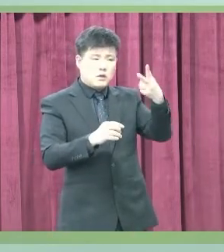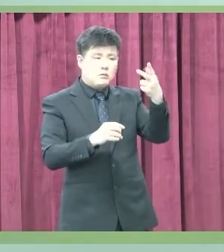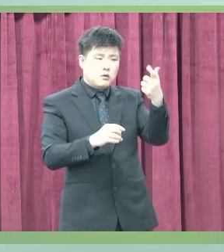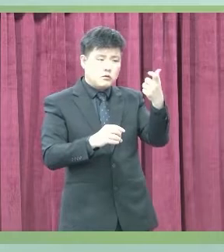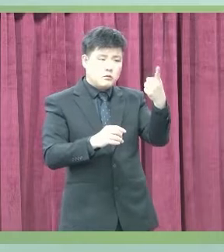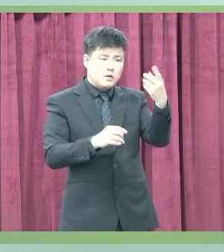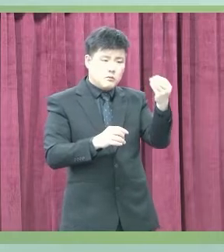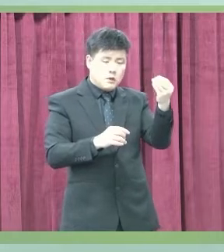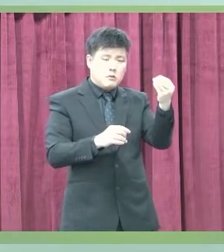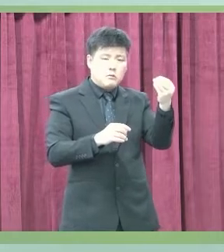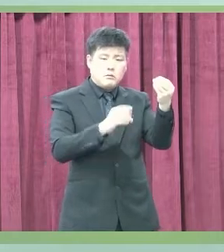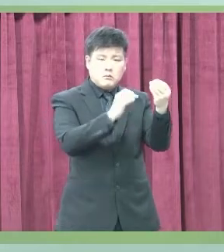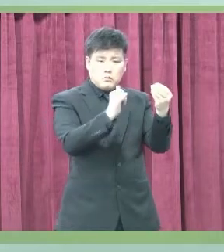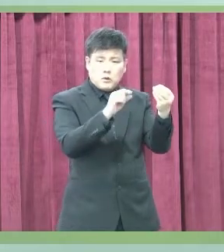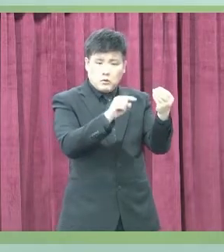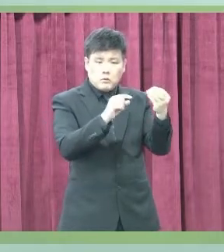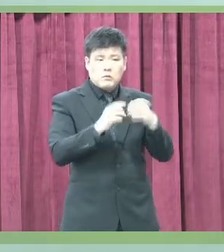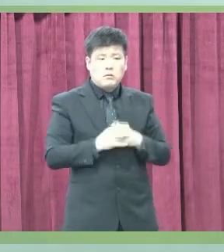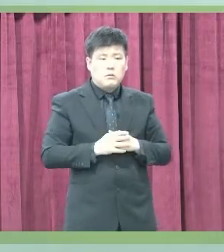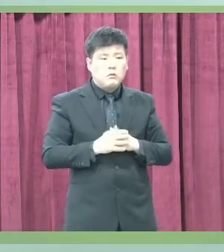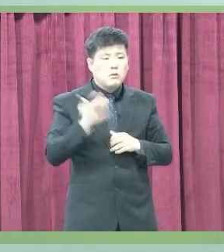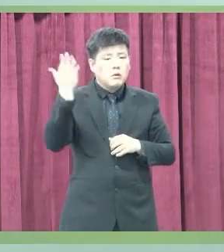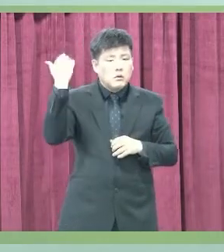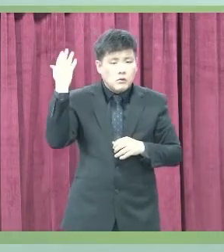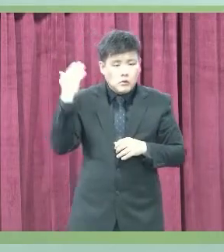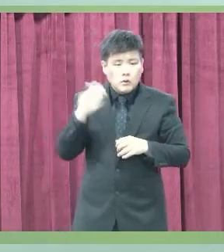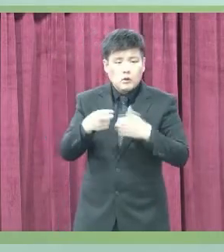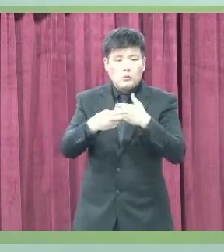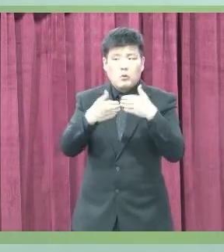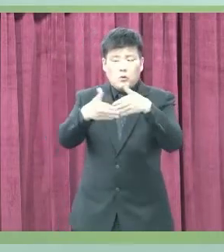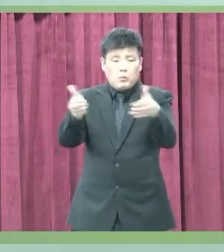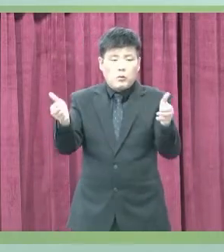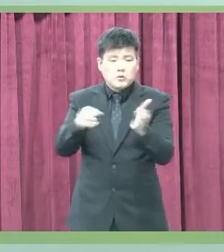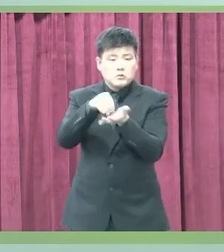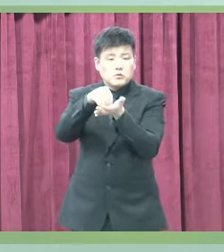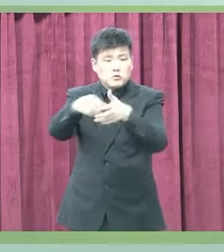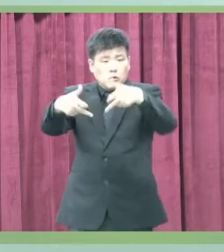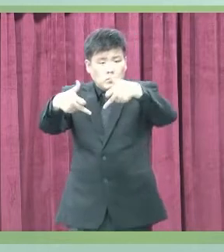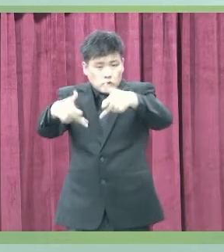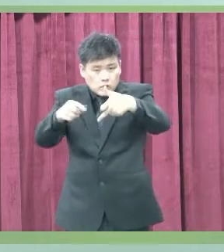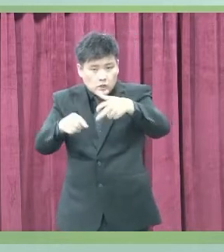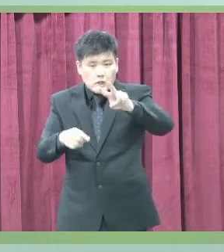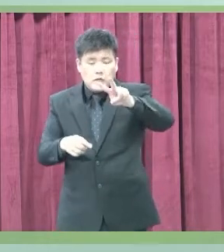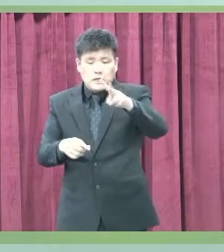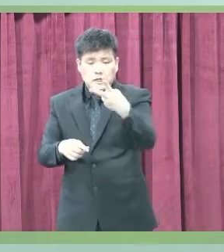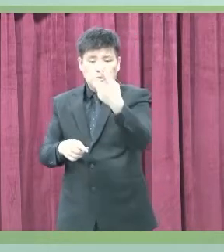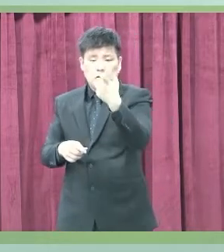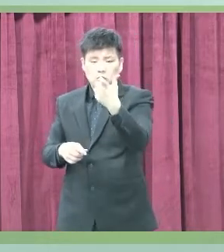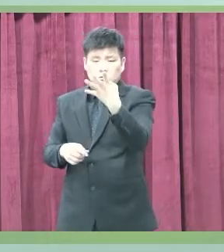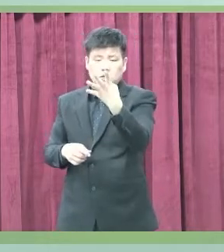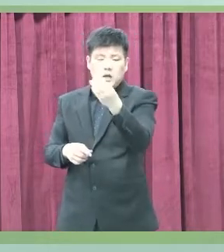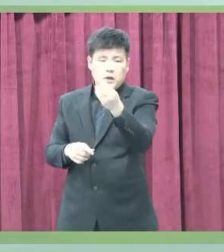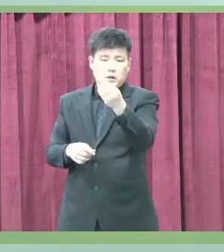20년도에 263만 명인데 그저께 복지부에서 등록장애인 통계를 발표하셨는데 21년에 264만 명입니다. 그래서